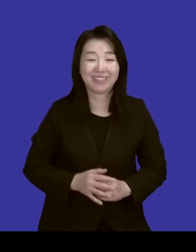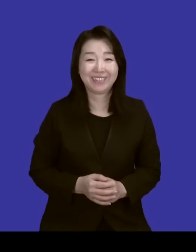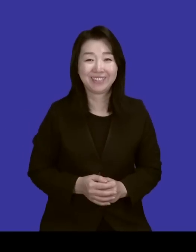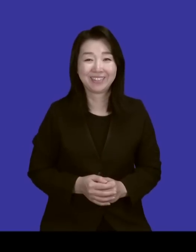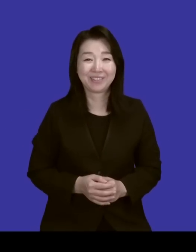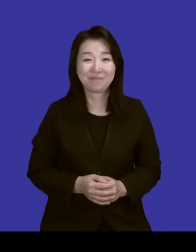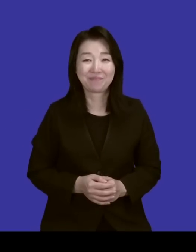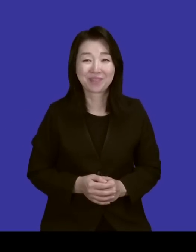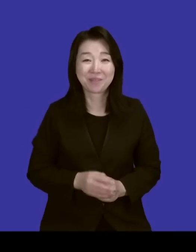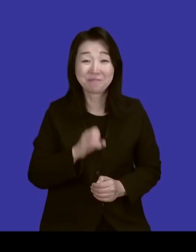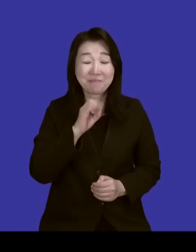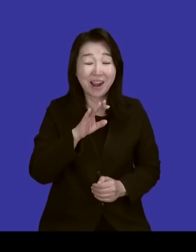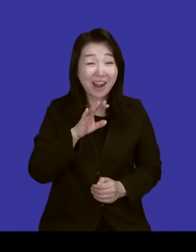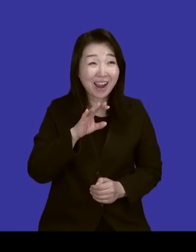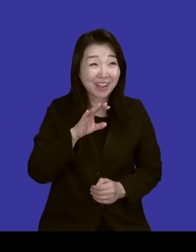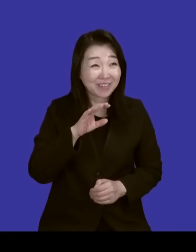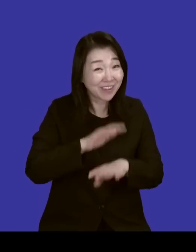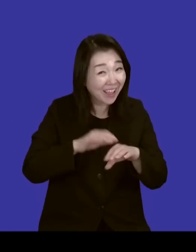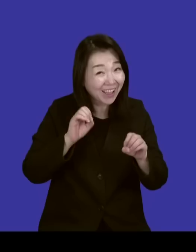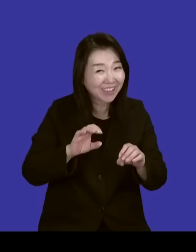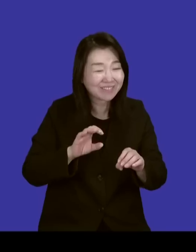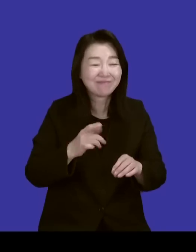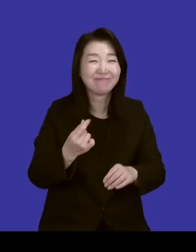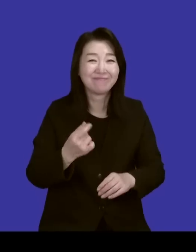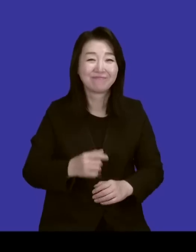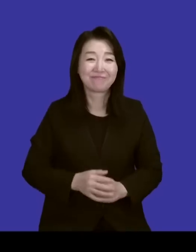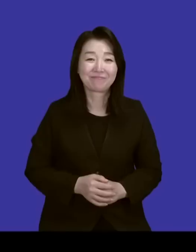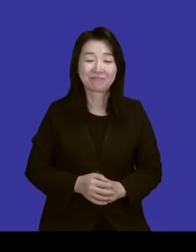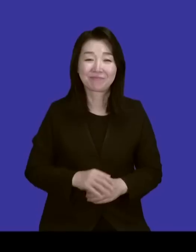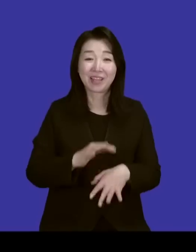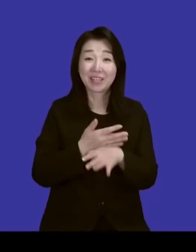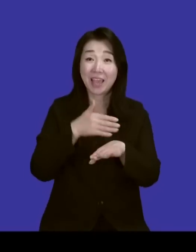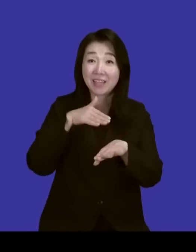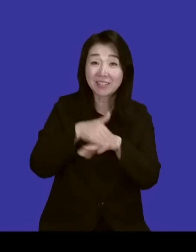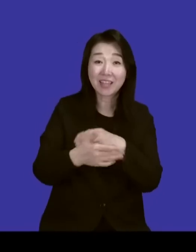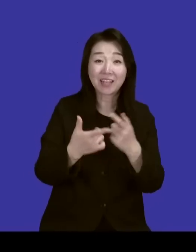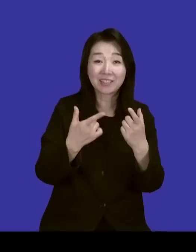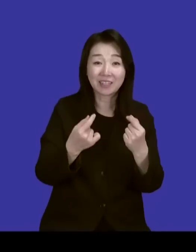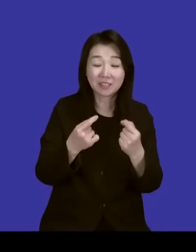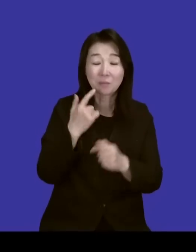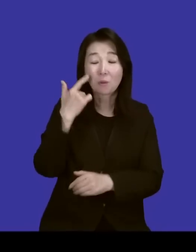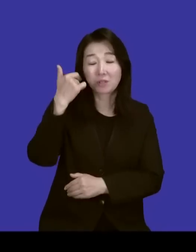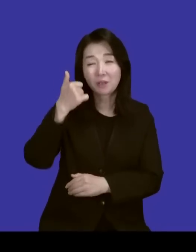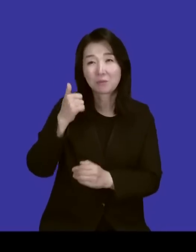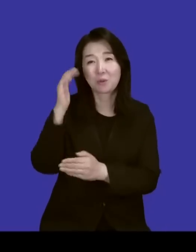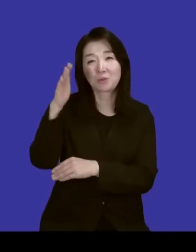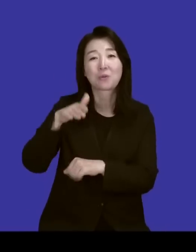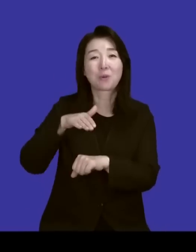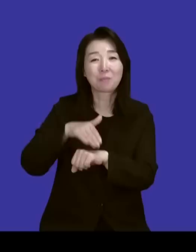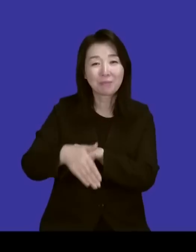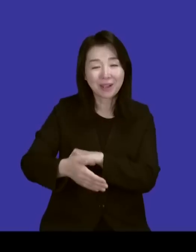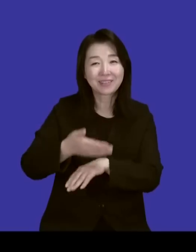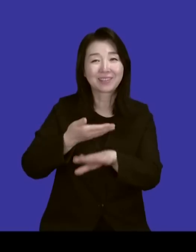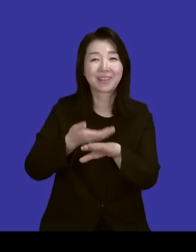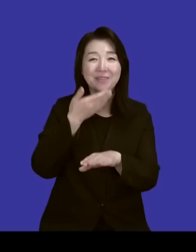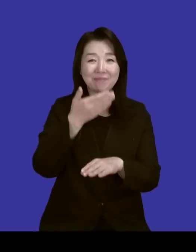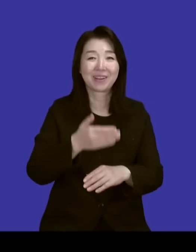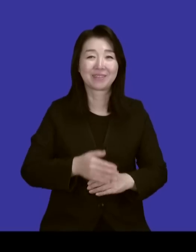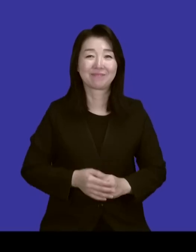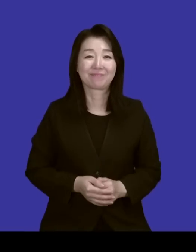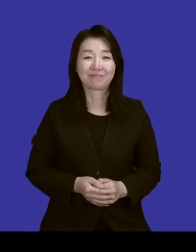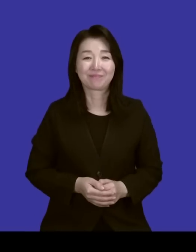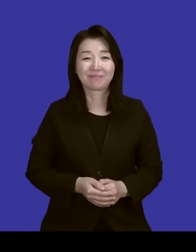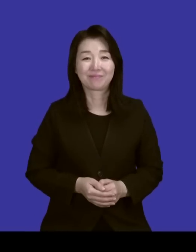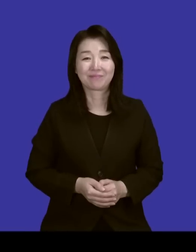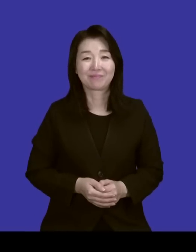괜히 얘기 꺼냈죠. 근데 개그맨마다 개그 스타일이 다르듯이 예. 목사님들도 이제 설교하는 방식이 또 조금씩 다를 수 있는 그렇죠. 거니까요. 예, 그럼요.